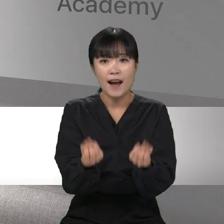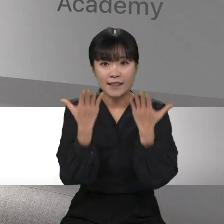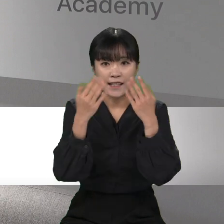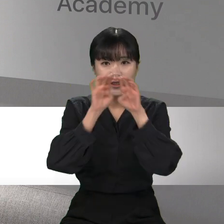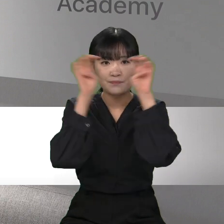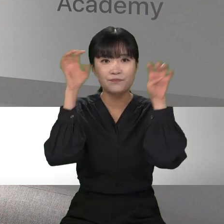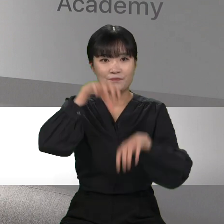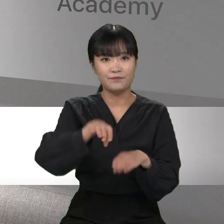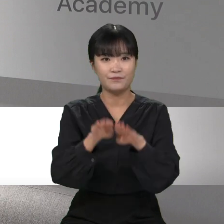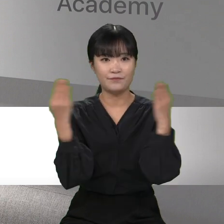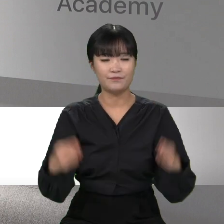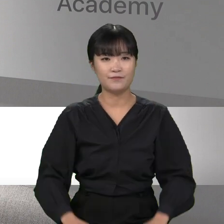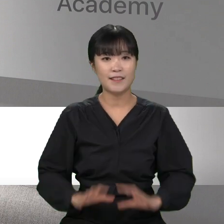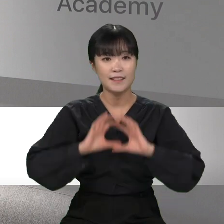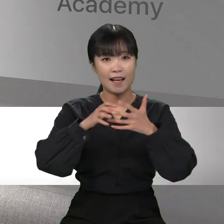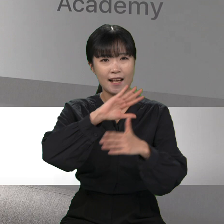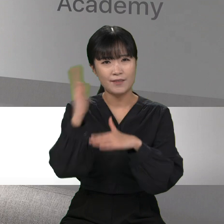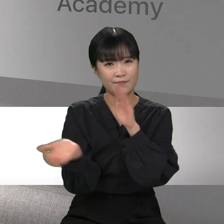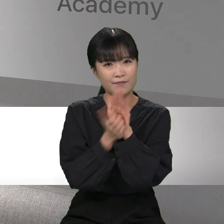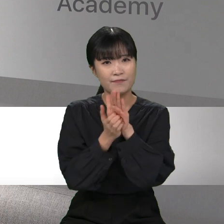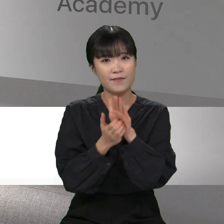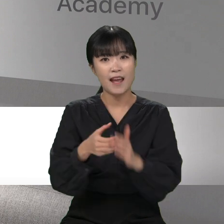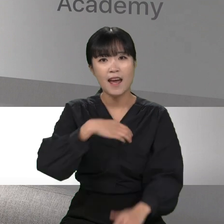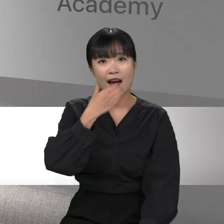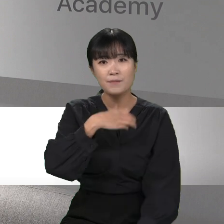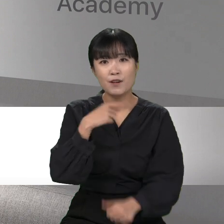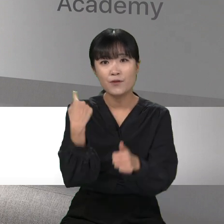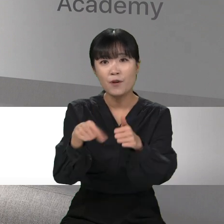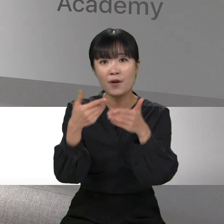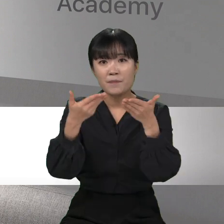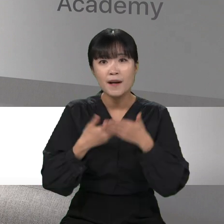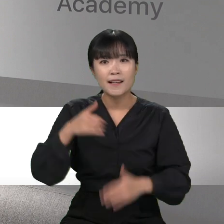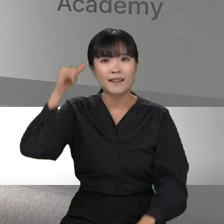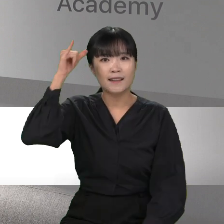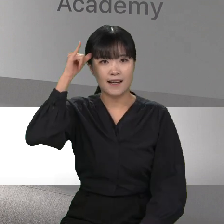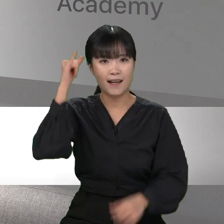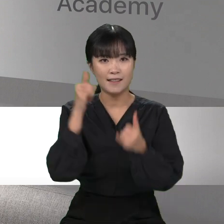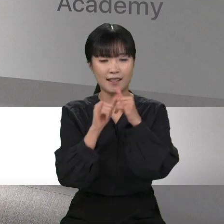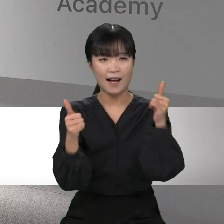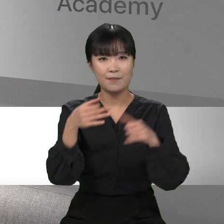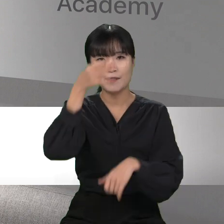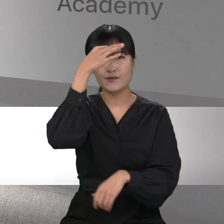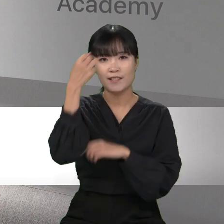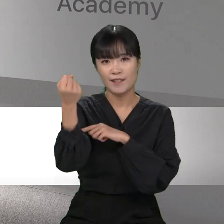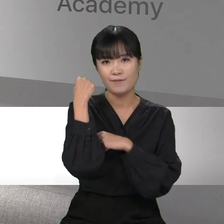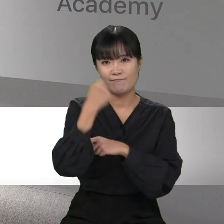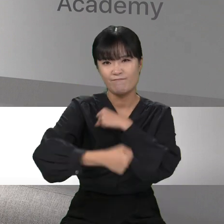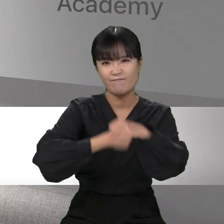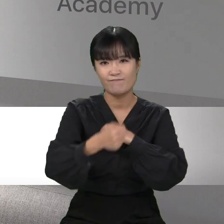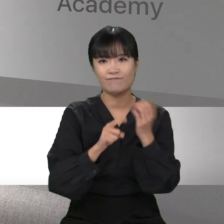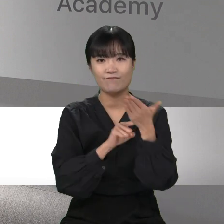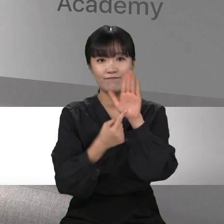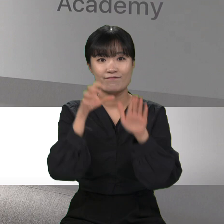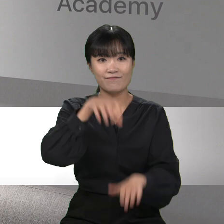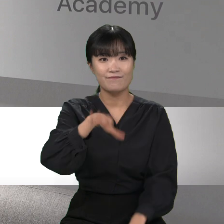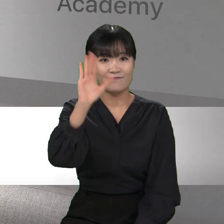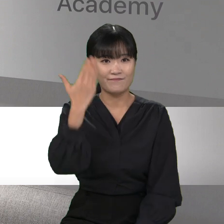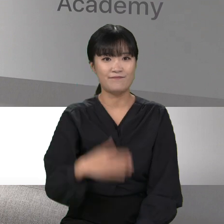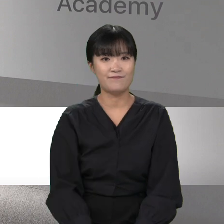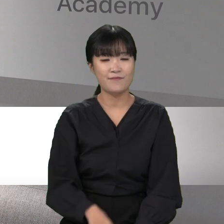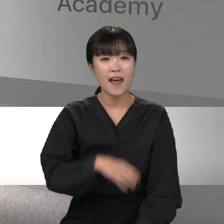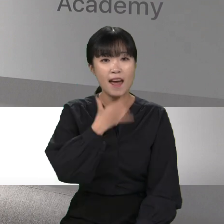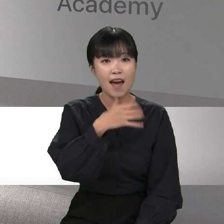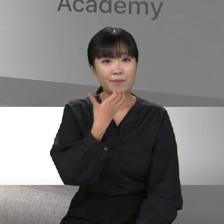포스텍에서 열렸습니다 세계 최고 수준 애플의 교육을 받은 아이 인재들이 역량을 마음껏 펼치는 장이